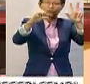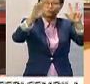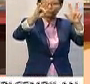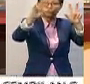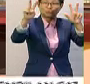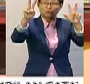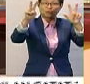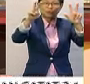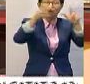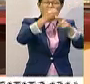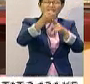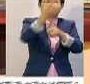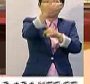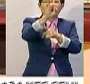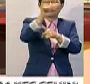3,132 orang ataupun